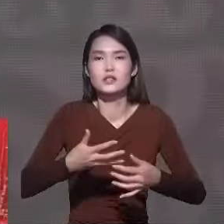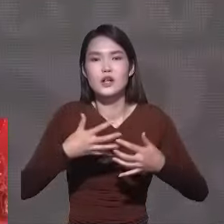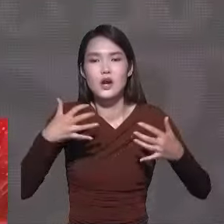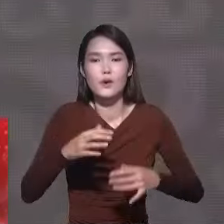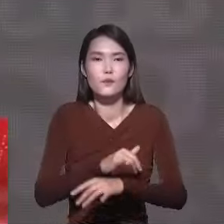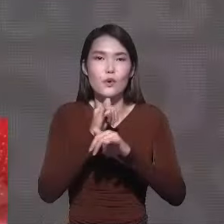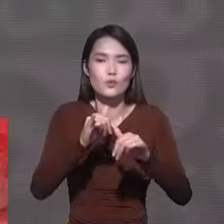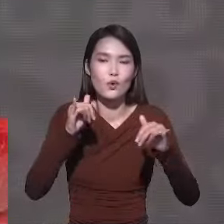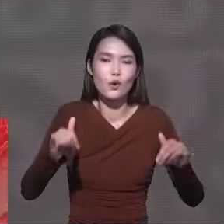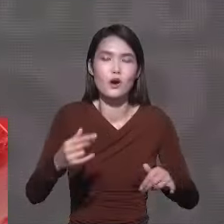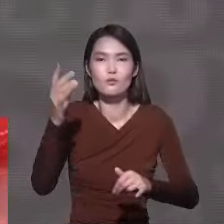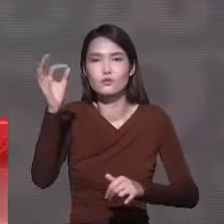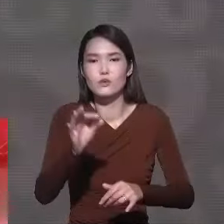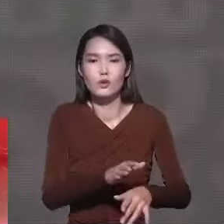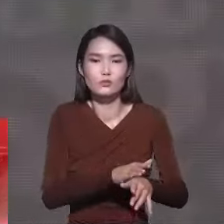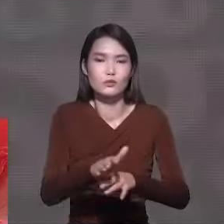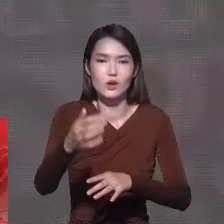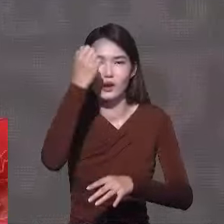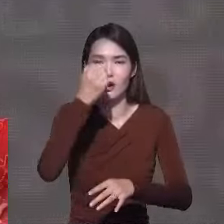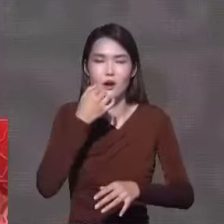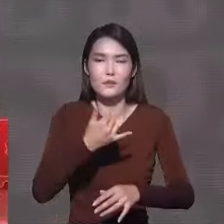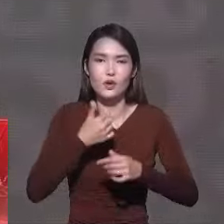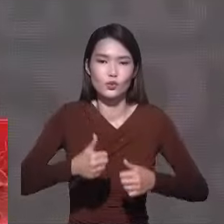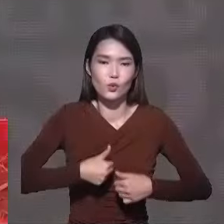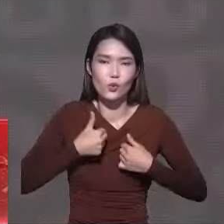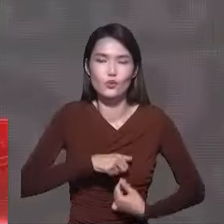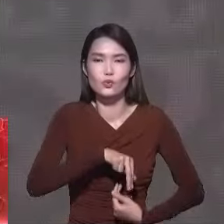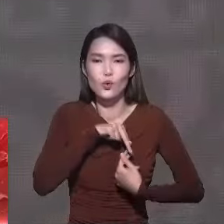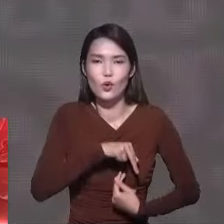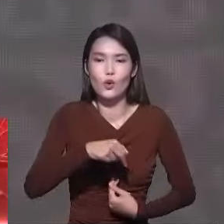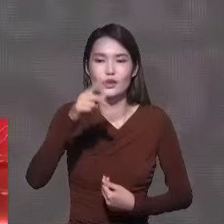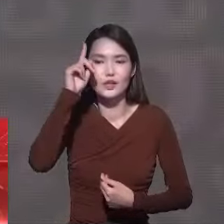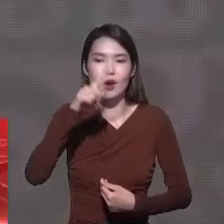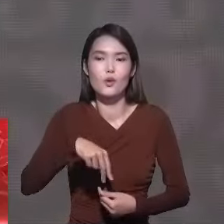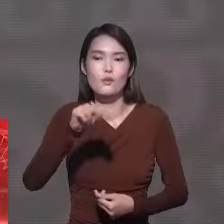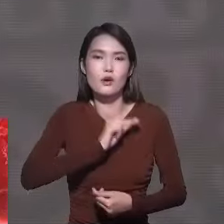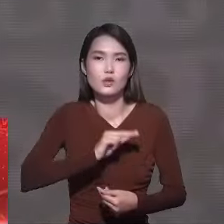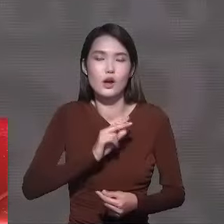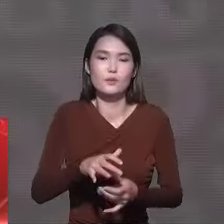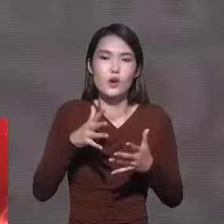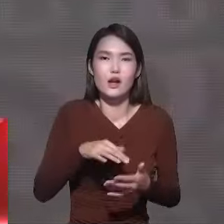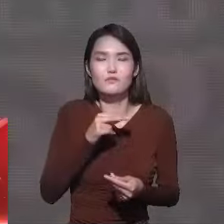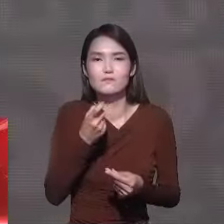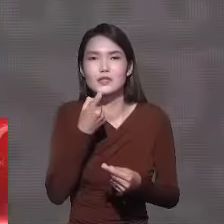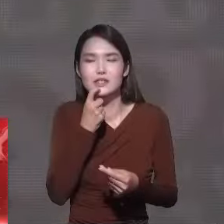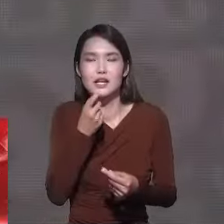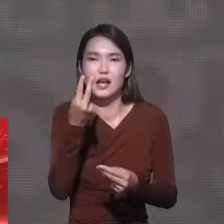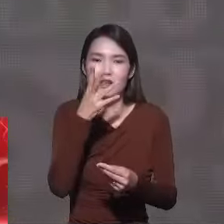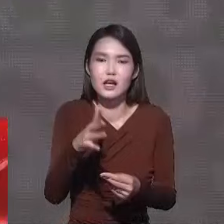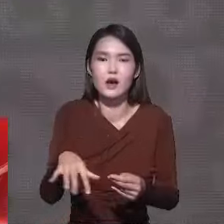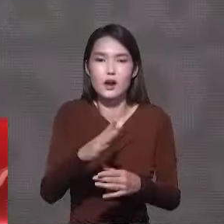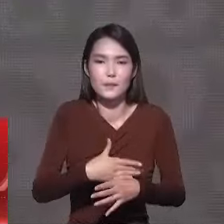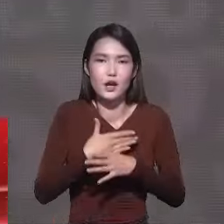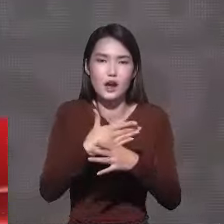почти на 2%. Это благодаря вашему упорному труду. Мы знаем, что животноводство у нас развивается с большими трудностями. Субсидии и помощь